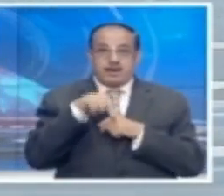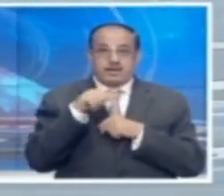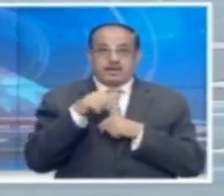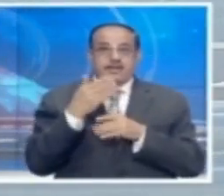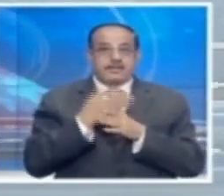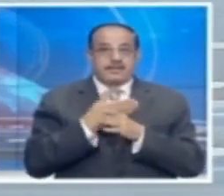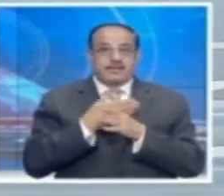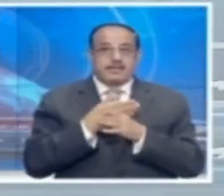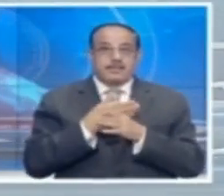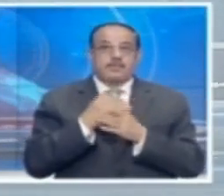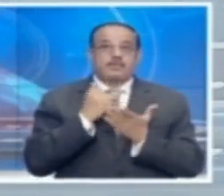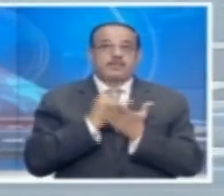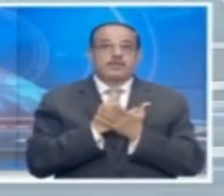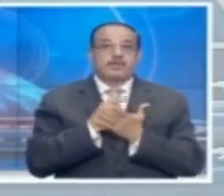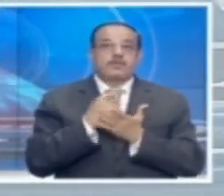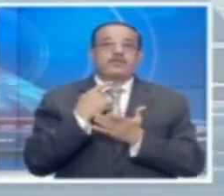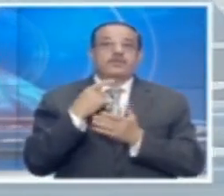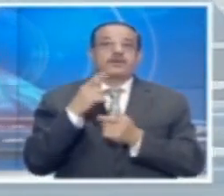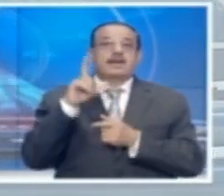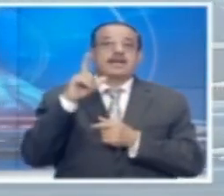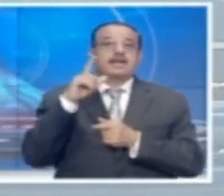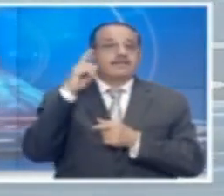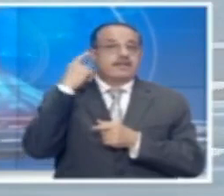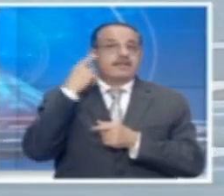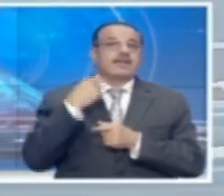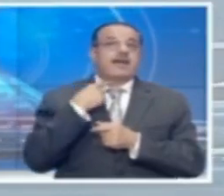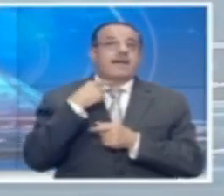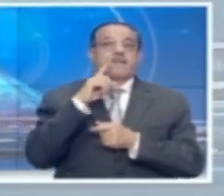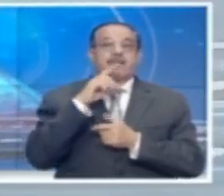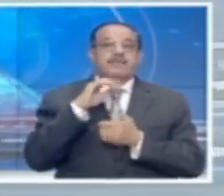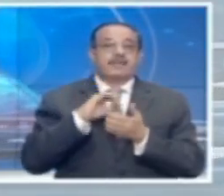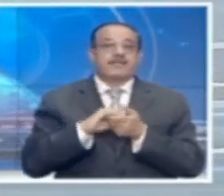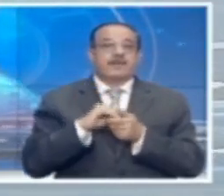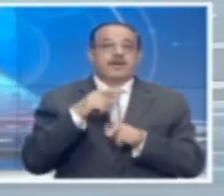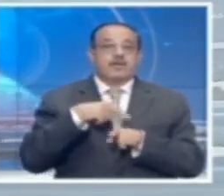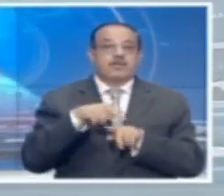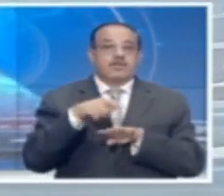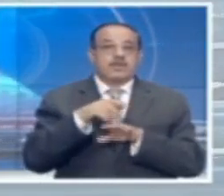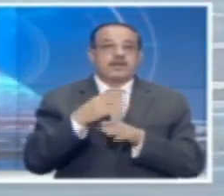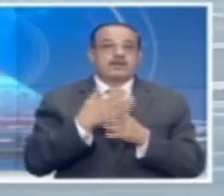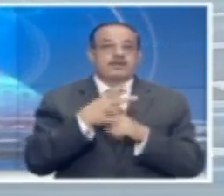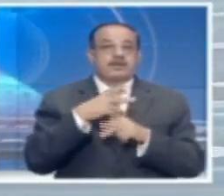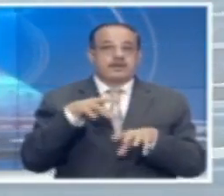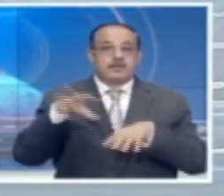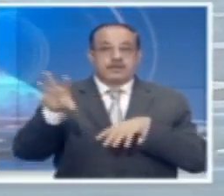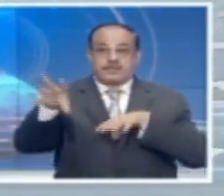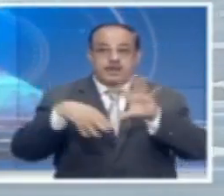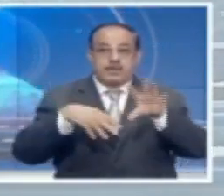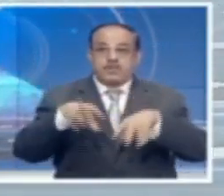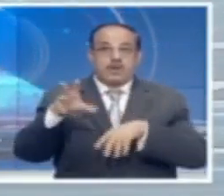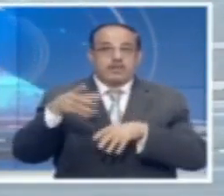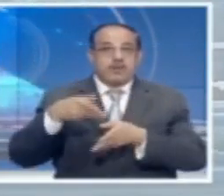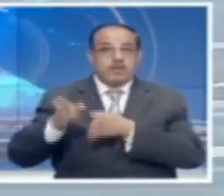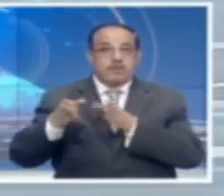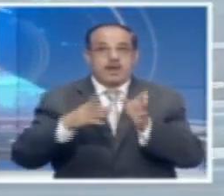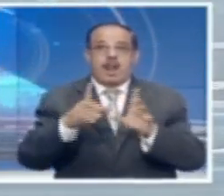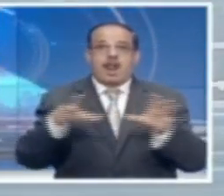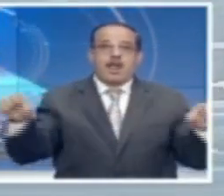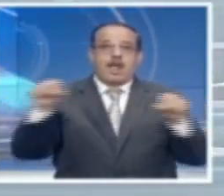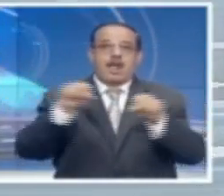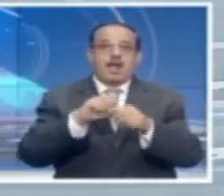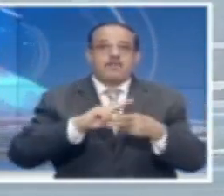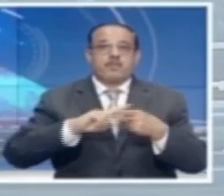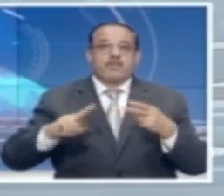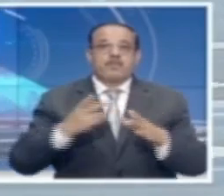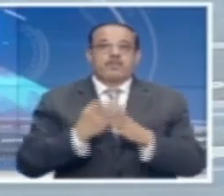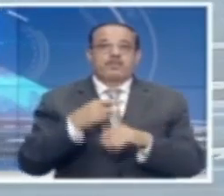الأسبوع القادم بالقاهرة برعاية الرئيس محمود عباس للاتفاق على الخطوات اللازمة لإنهاء الانقسام ووضع خريطة